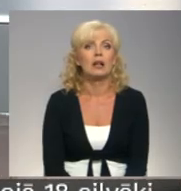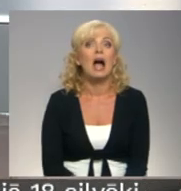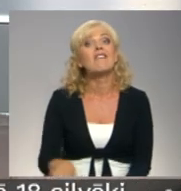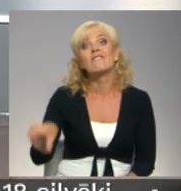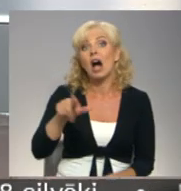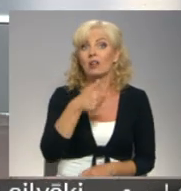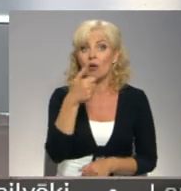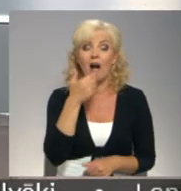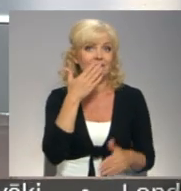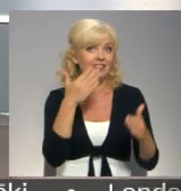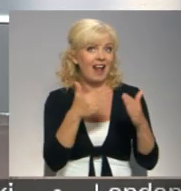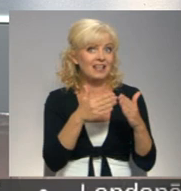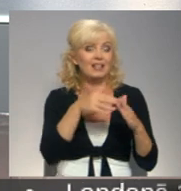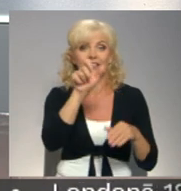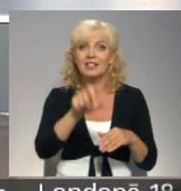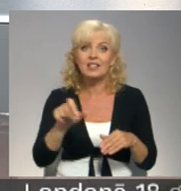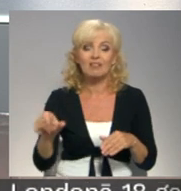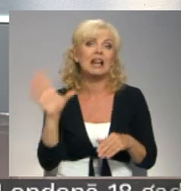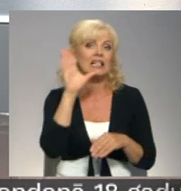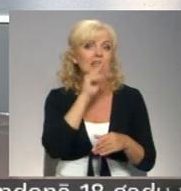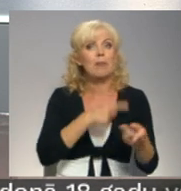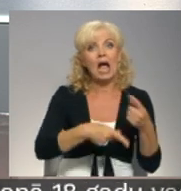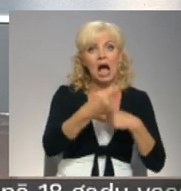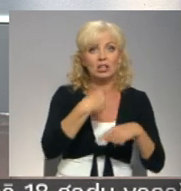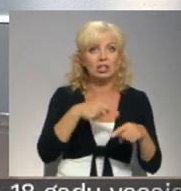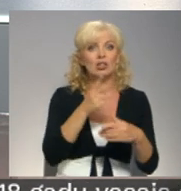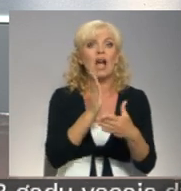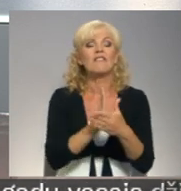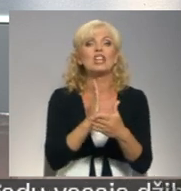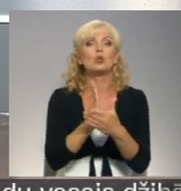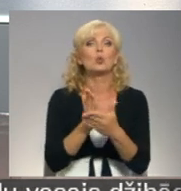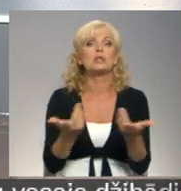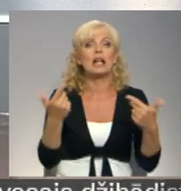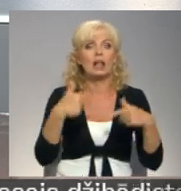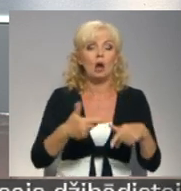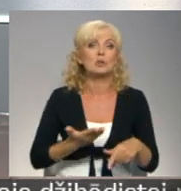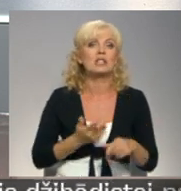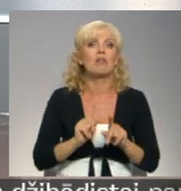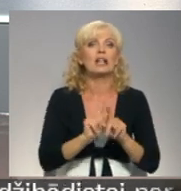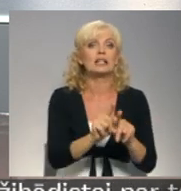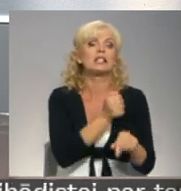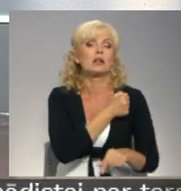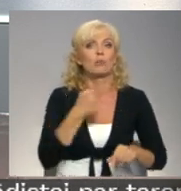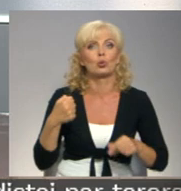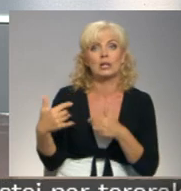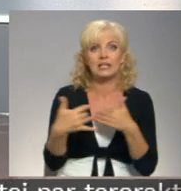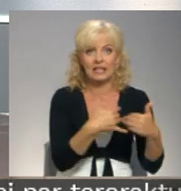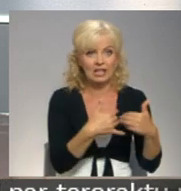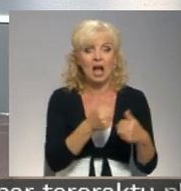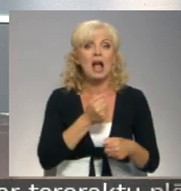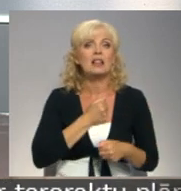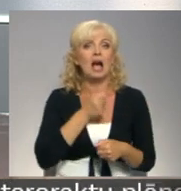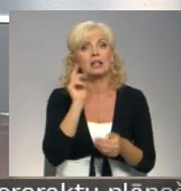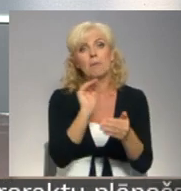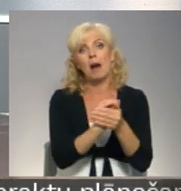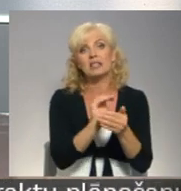Vairākus gadus Rēzeknē cilvēkiem ir iespēja atgriezties viduslaikos un dzīvot līdzi bruņinieku cīņām. Latgalē zināmi